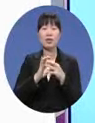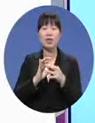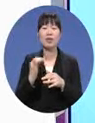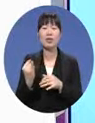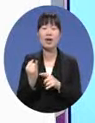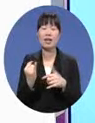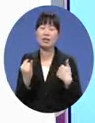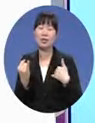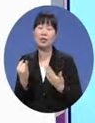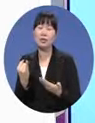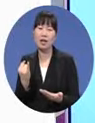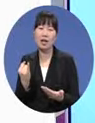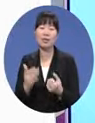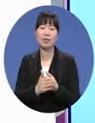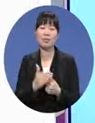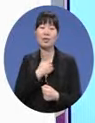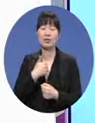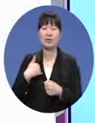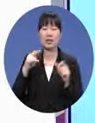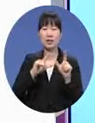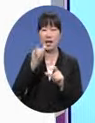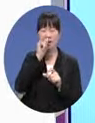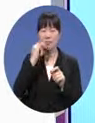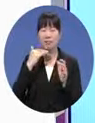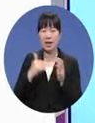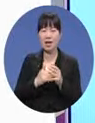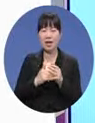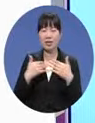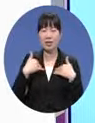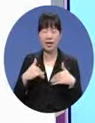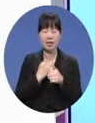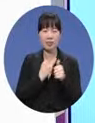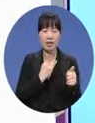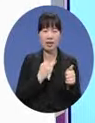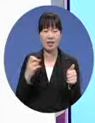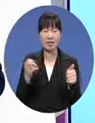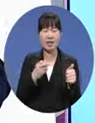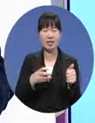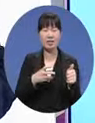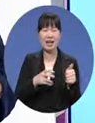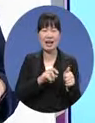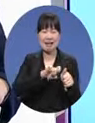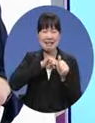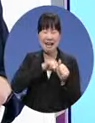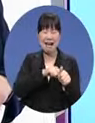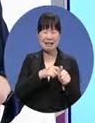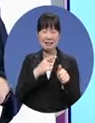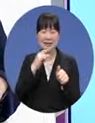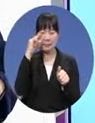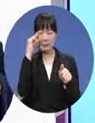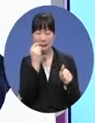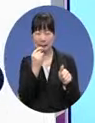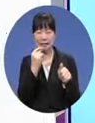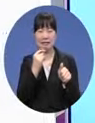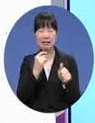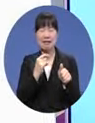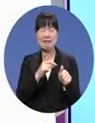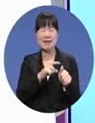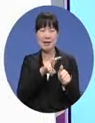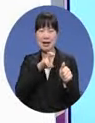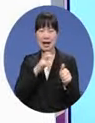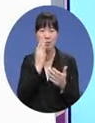해주겠다. 너무 만족스럽게 살았어요. 근데 피곤한 남편을 자꾸 잡아뜯고 막 째리고 그릇 깨고 그러지